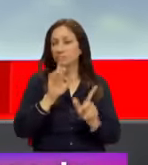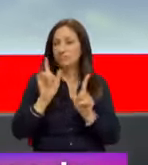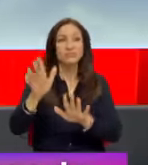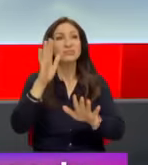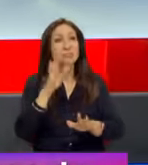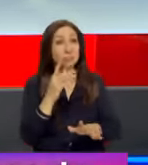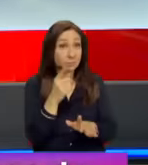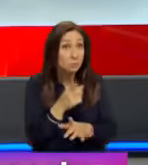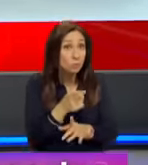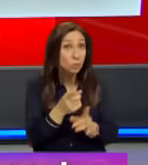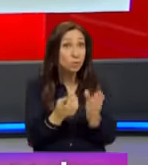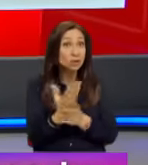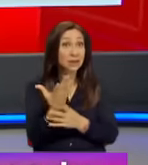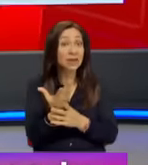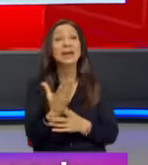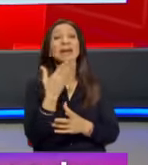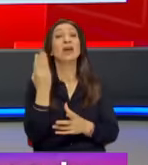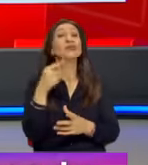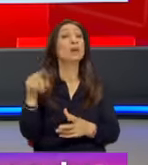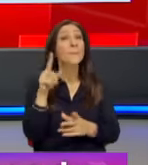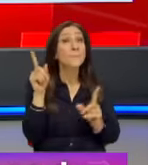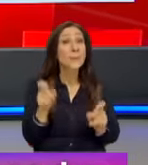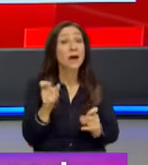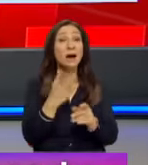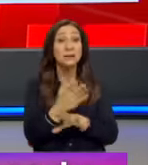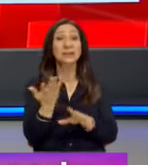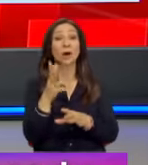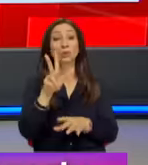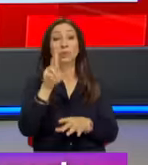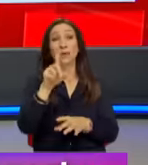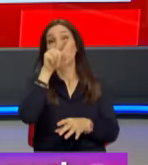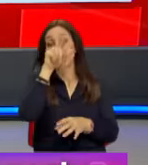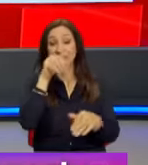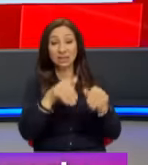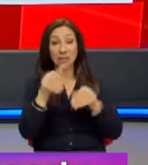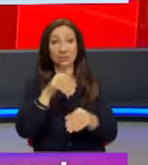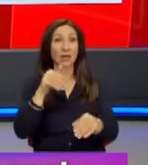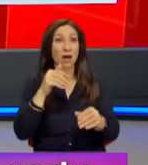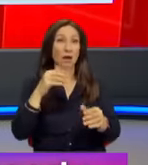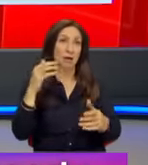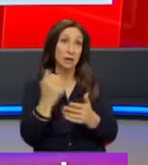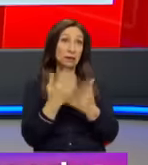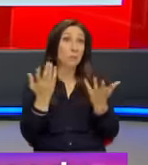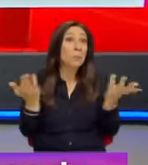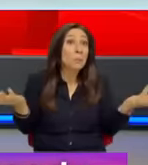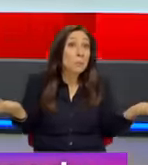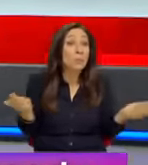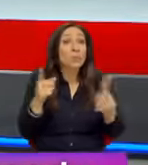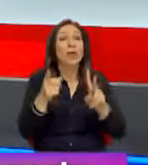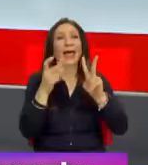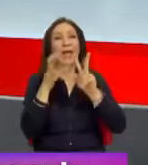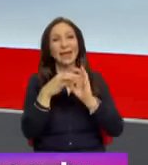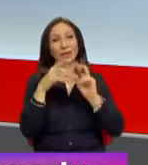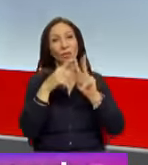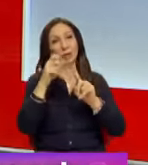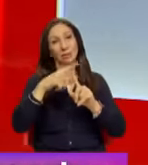onların itirazı mı belirledi? Gençler mi aslında 31 Mart seçimine damga vurdu? Buna dair notlarımız hem